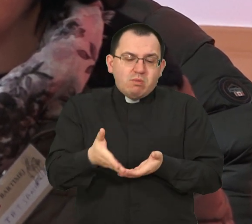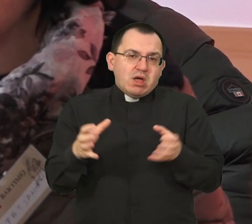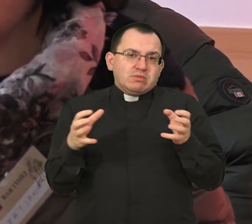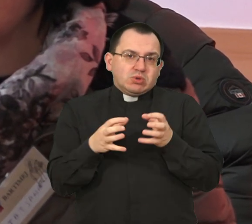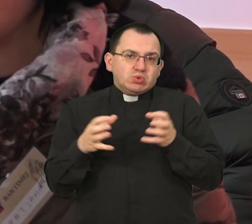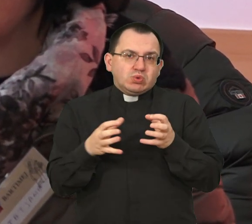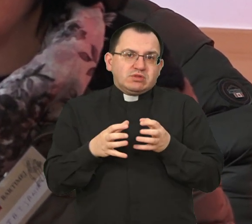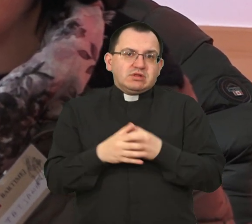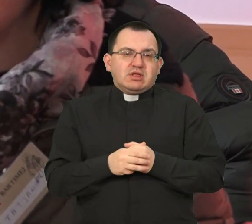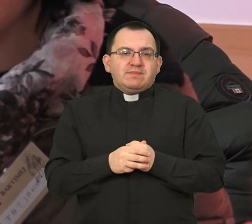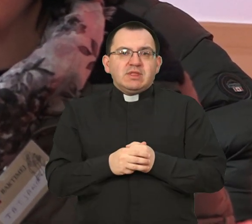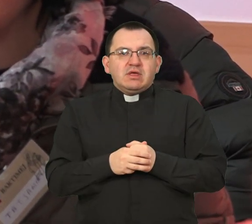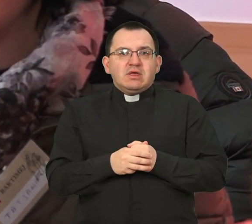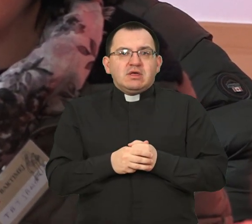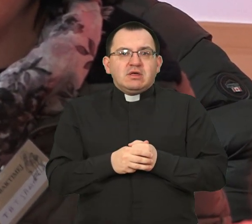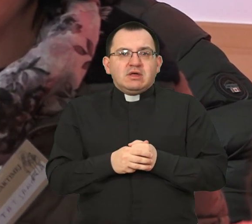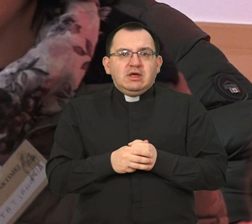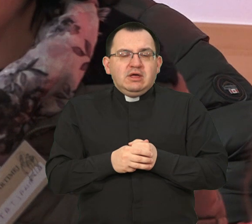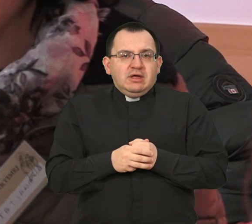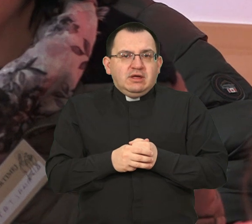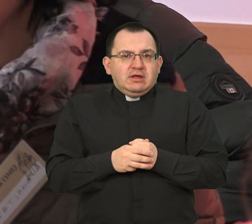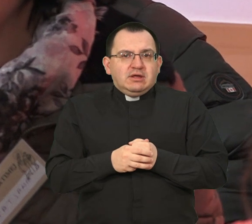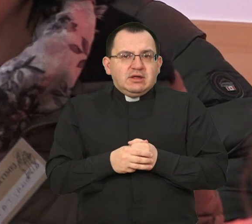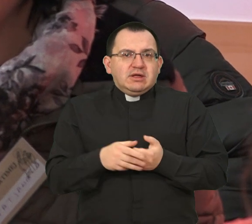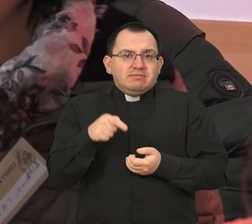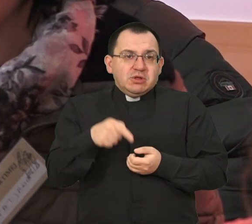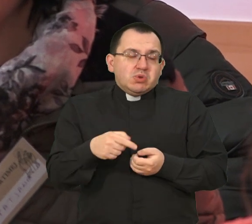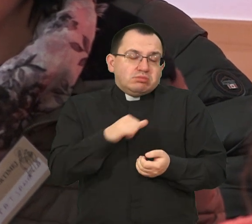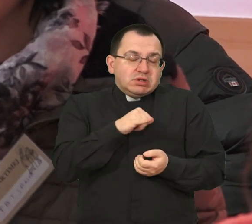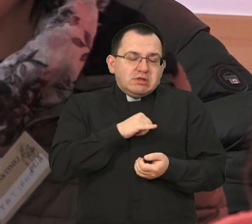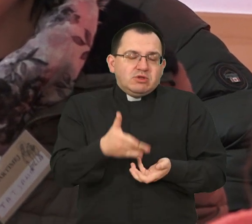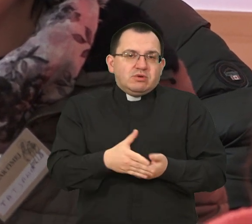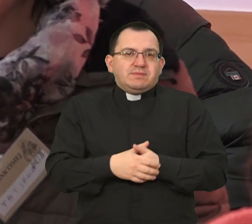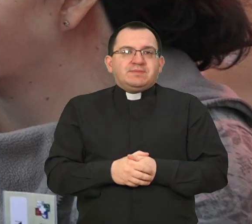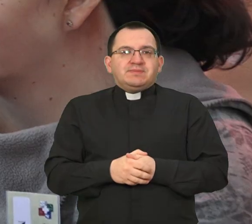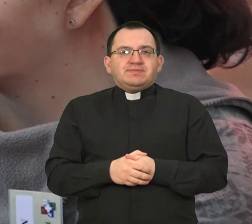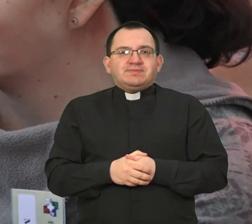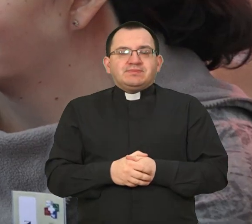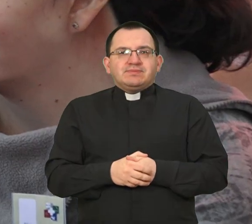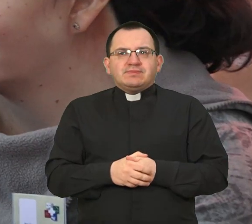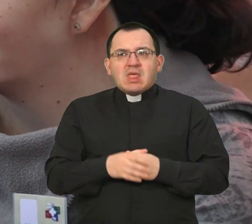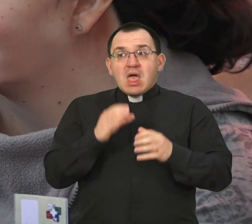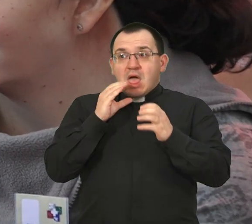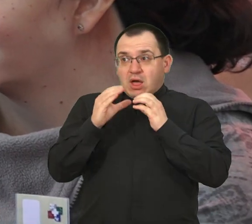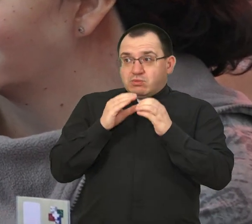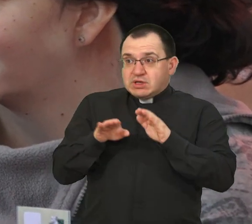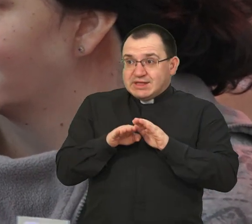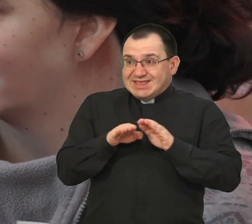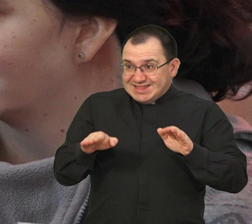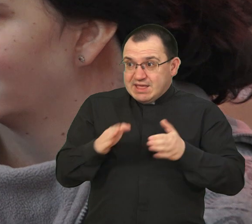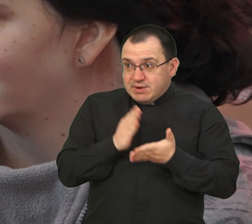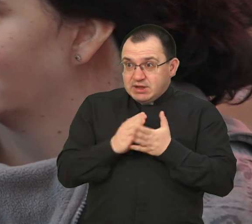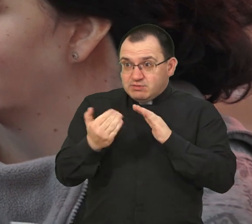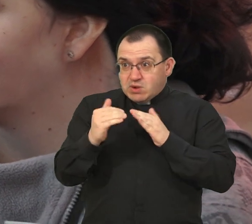susreta koji su izuzetno zanimljivi. Da je komunikacija temelj svakog odnosa,